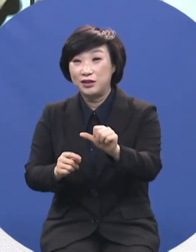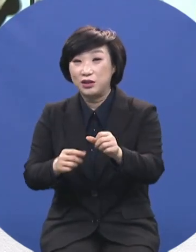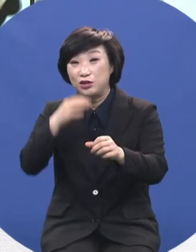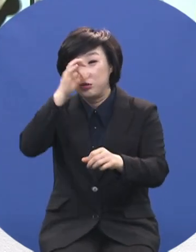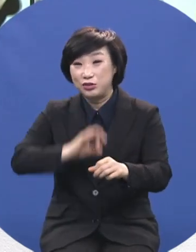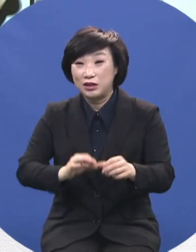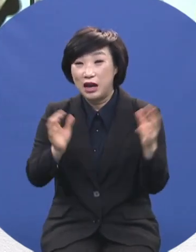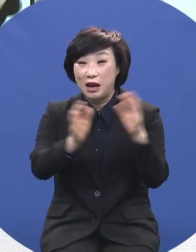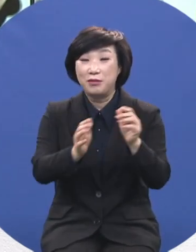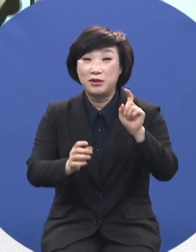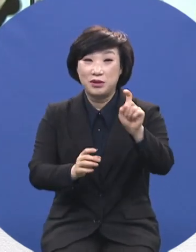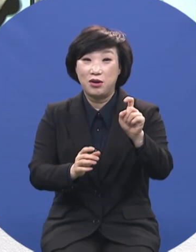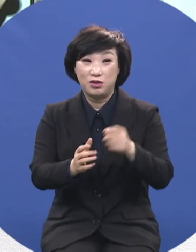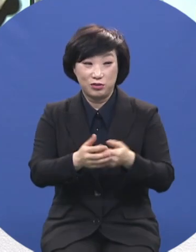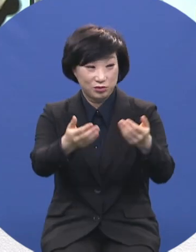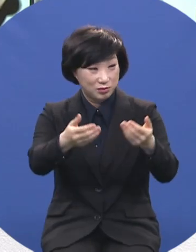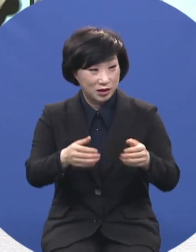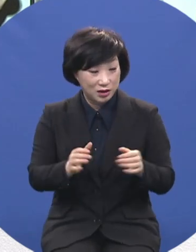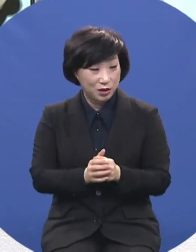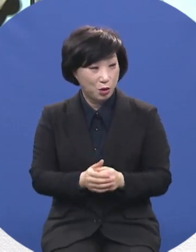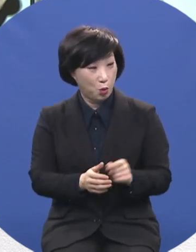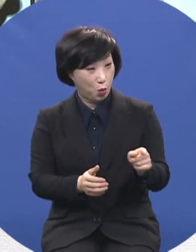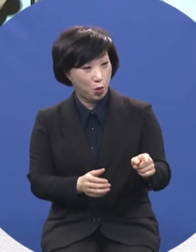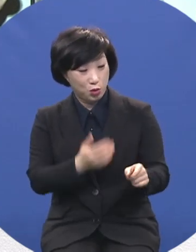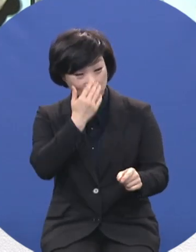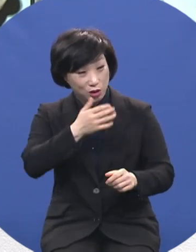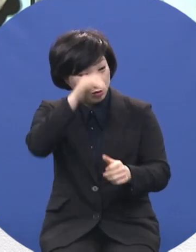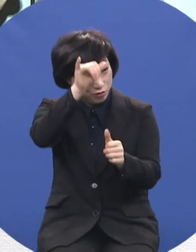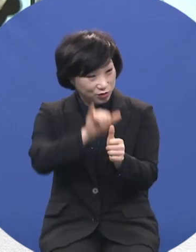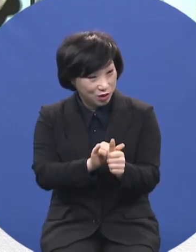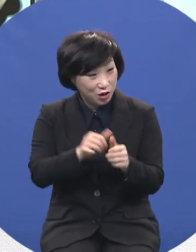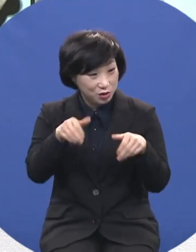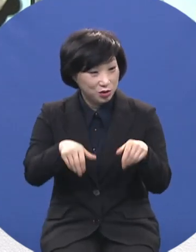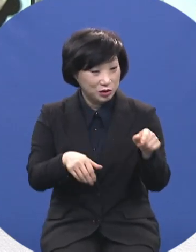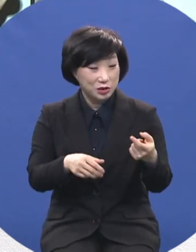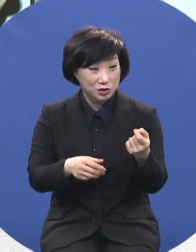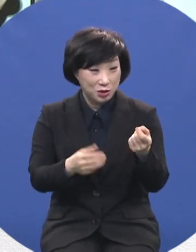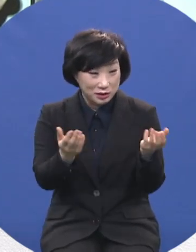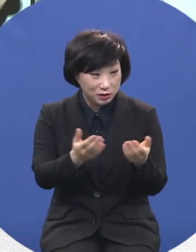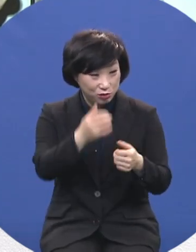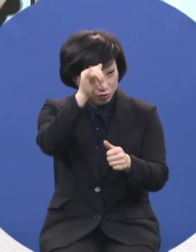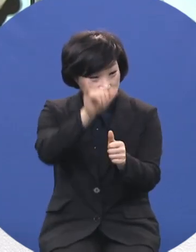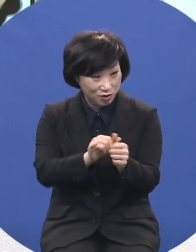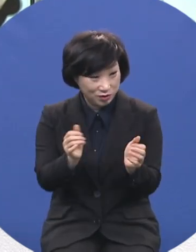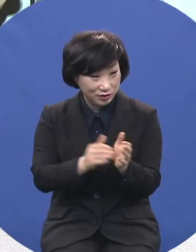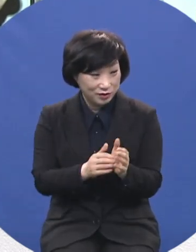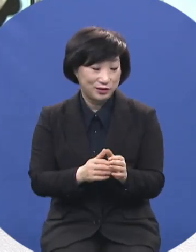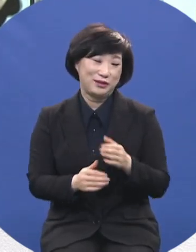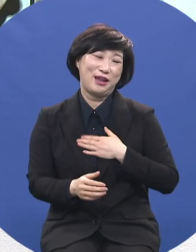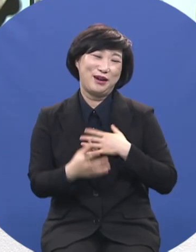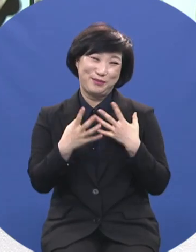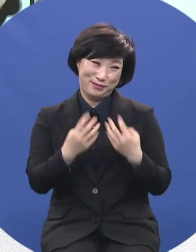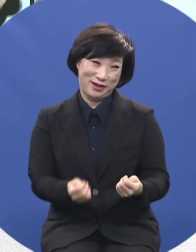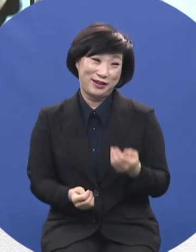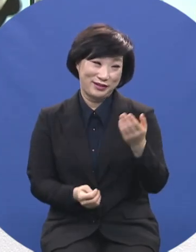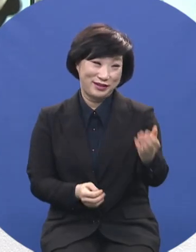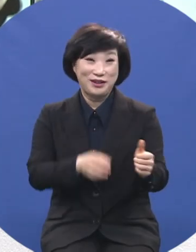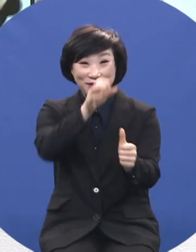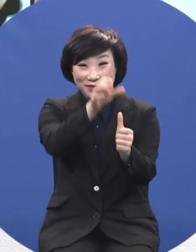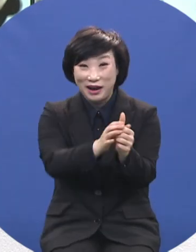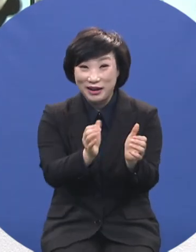착하고 충성된 종아, 네가 적은 일에 충성하였음에 내가 많은 것으로